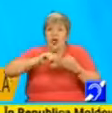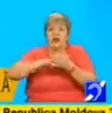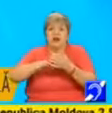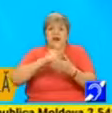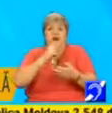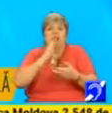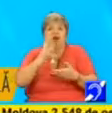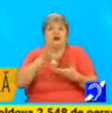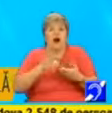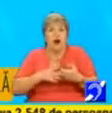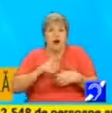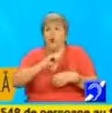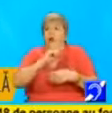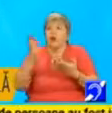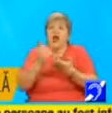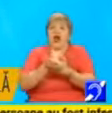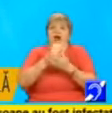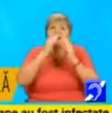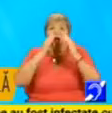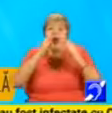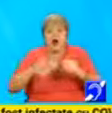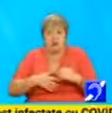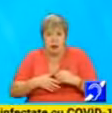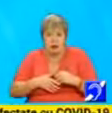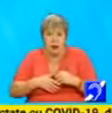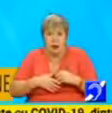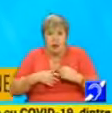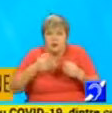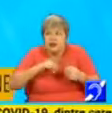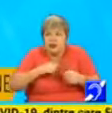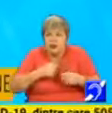nu vor fi luate de acasă. Trăim într-o societate liberă, spune președintele.